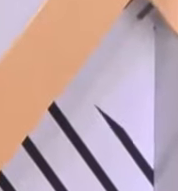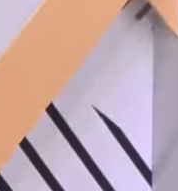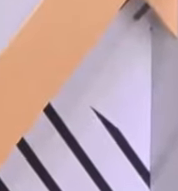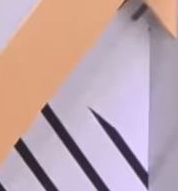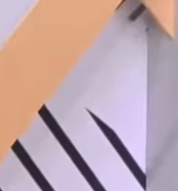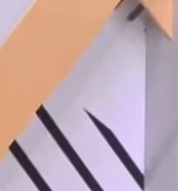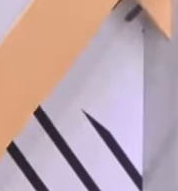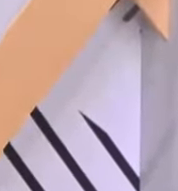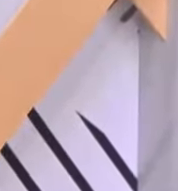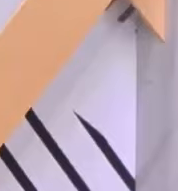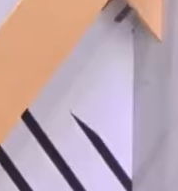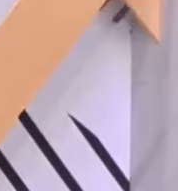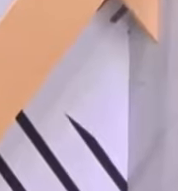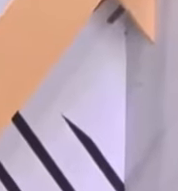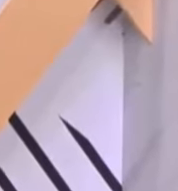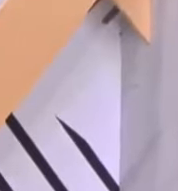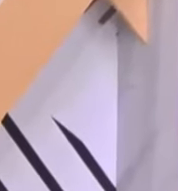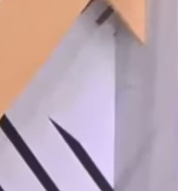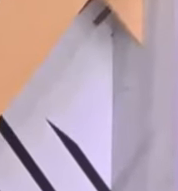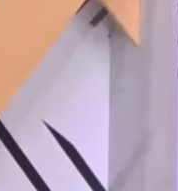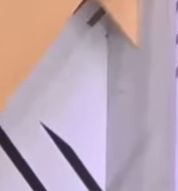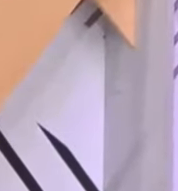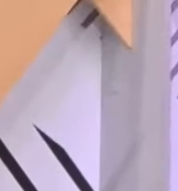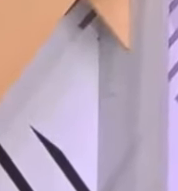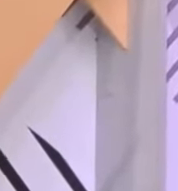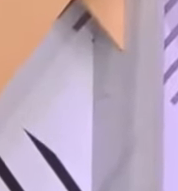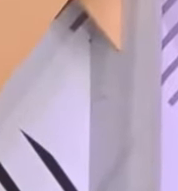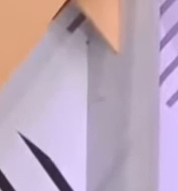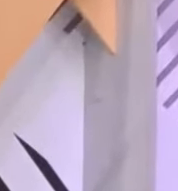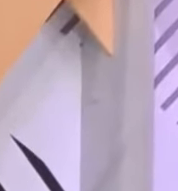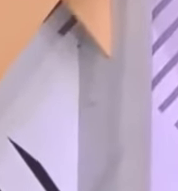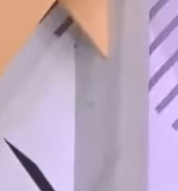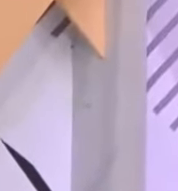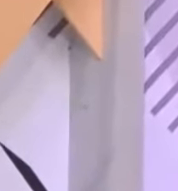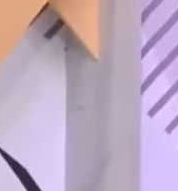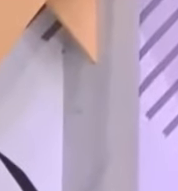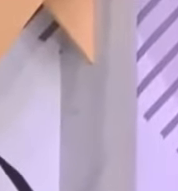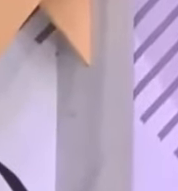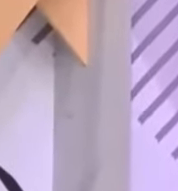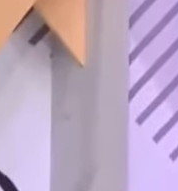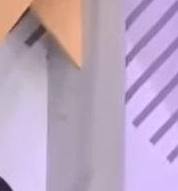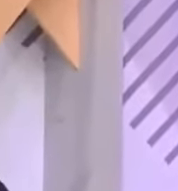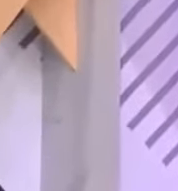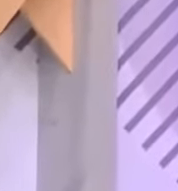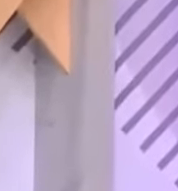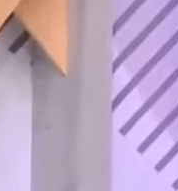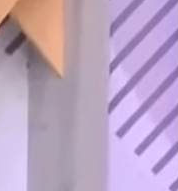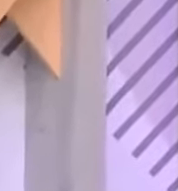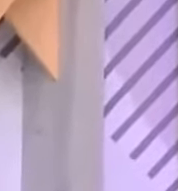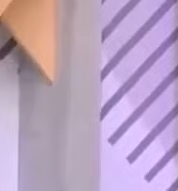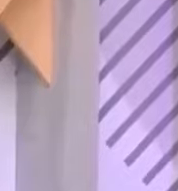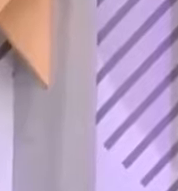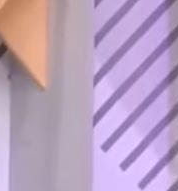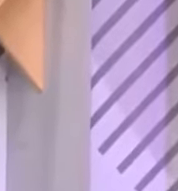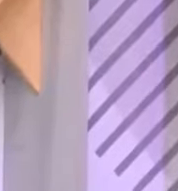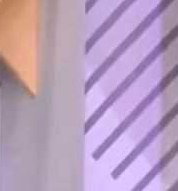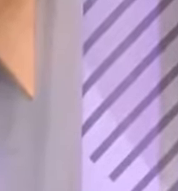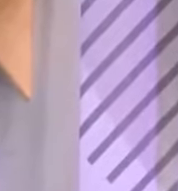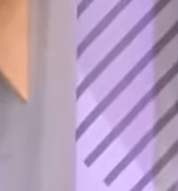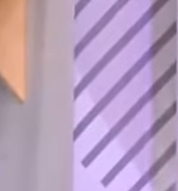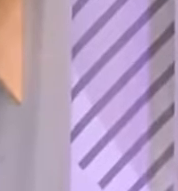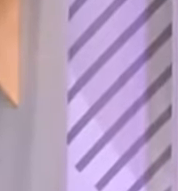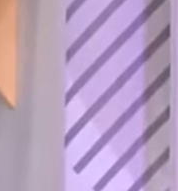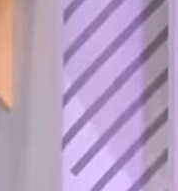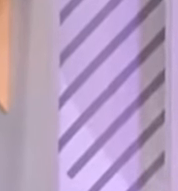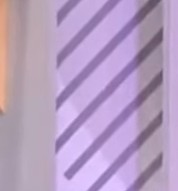Baik penonton, tumpukan perhatian anda di hadapan saya sekarang ini merupakan rangkaian produk Beauty Kasih. Jika anda ingin